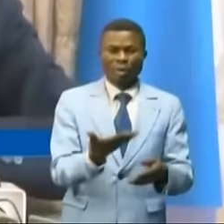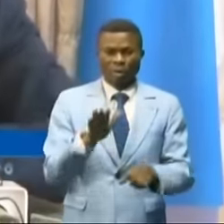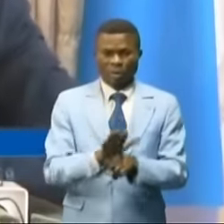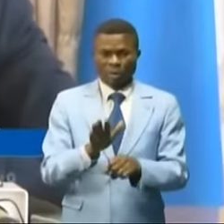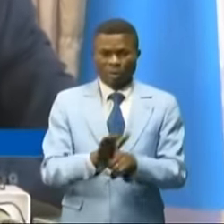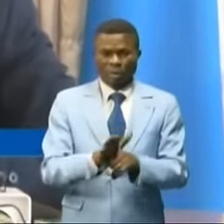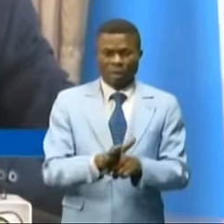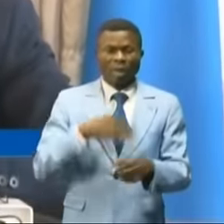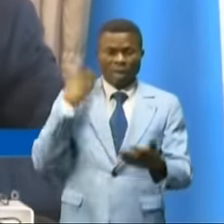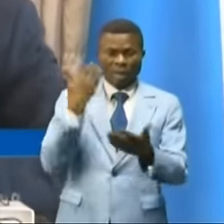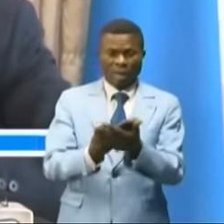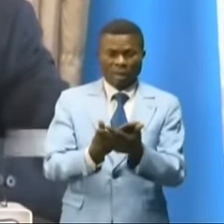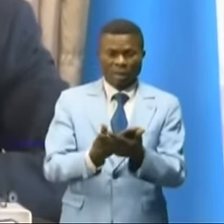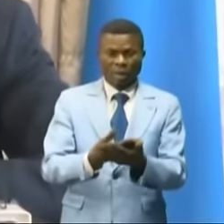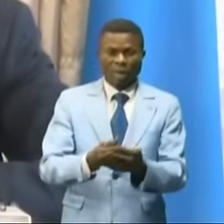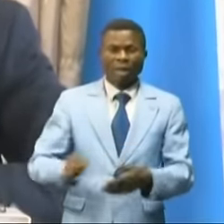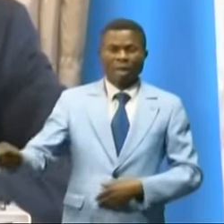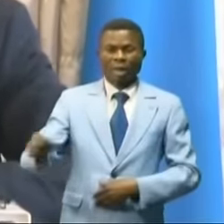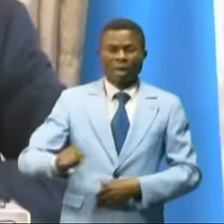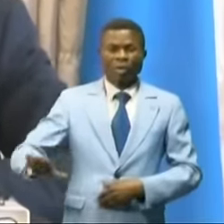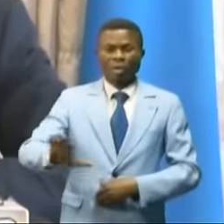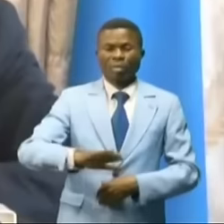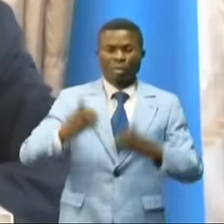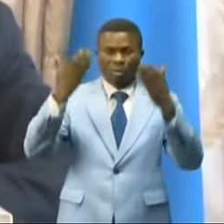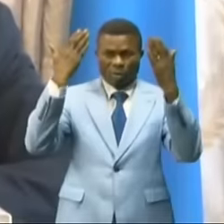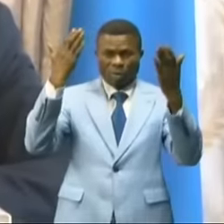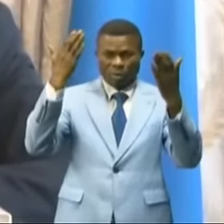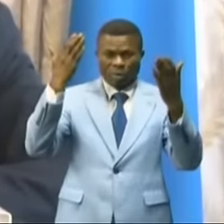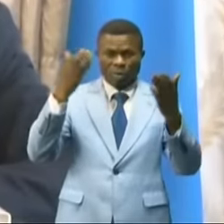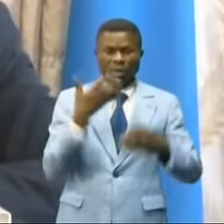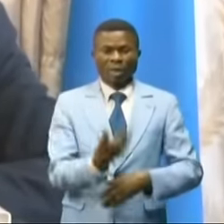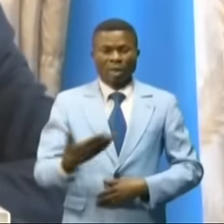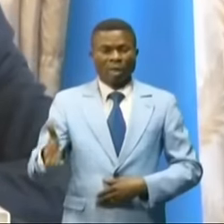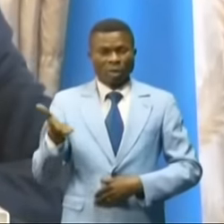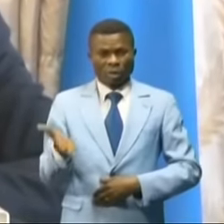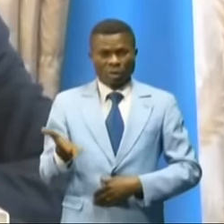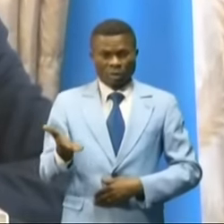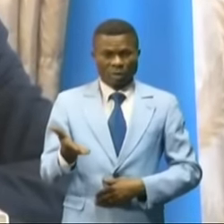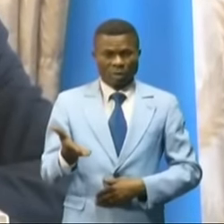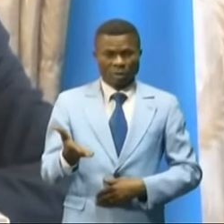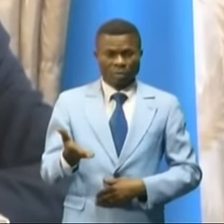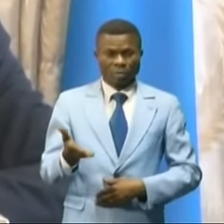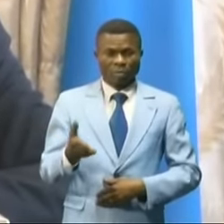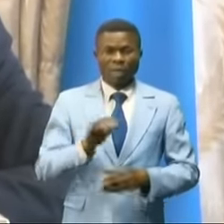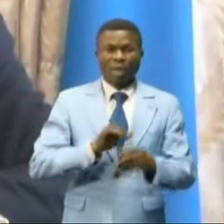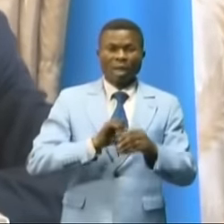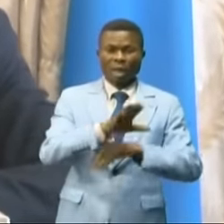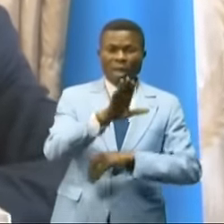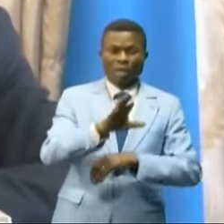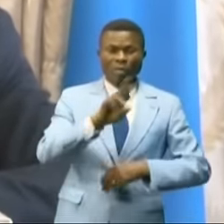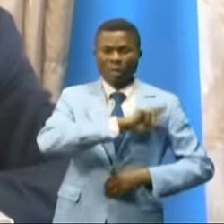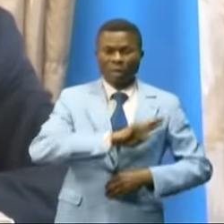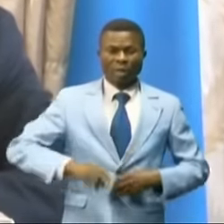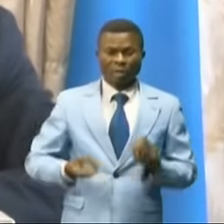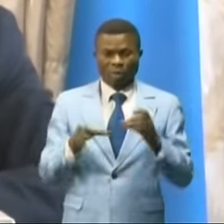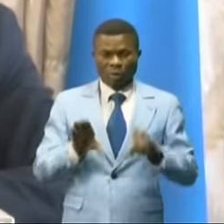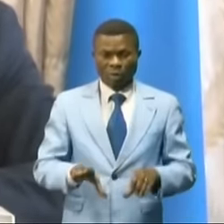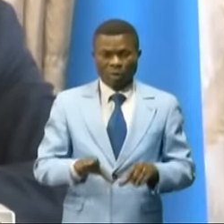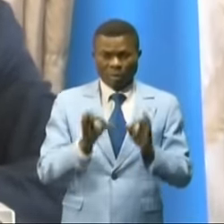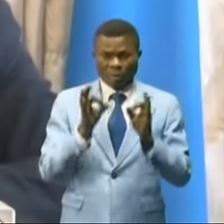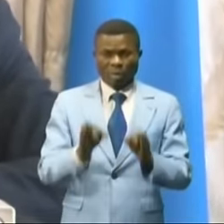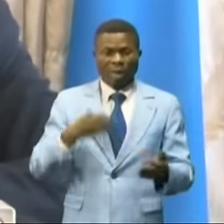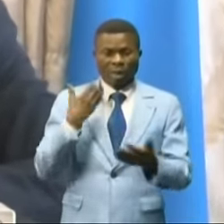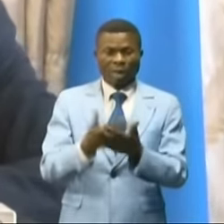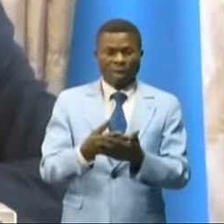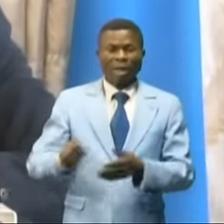et arrivaient sur les territoires zambiens. Bien que ces marchandises étaient en destination de la RDC, eh bien, arrivaient